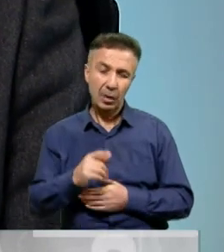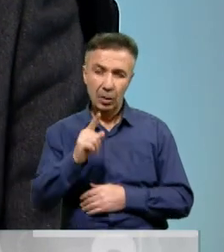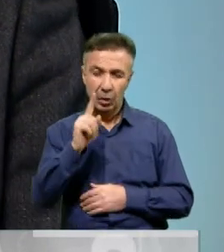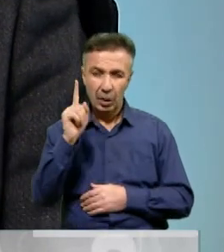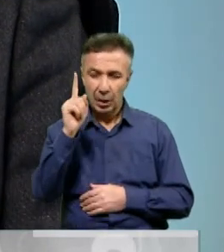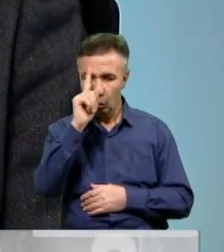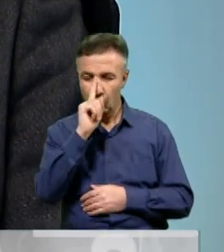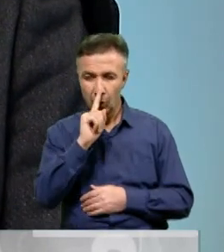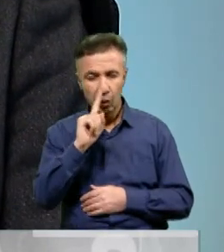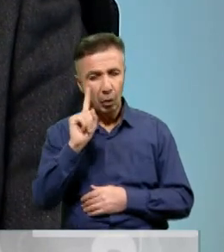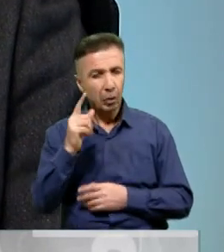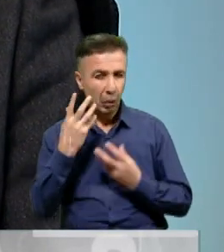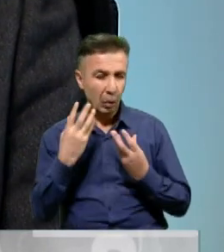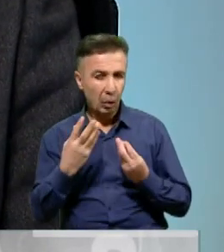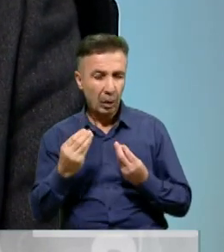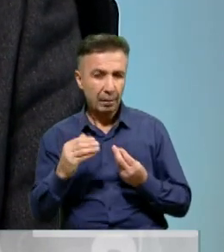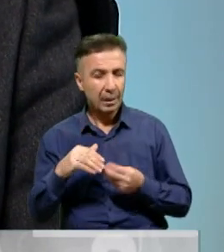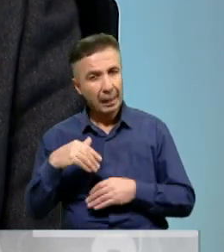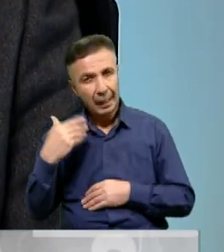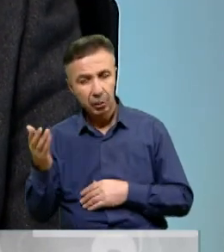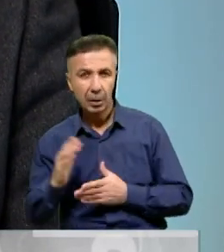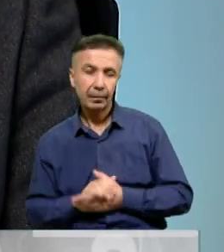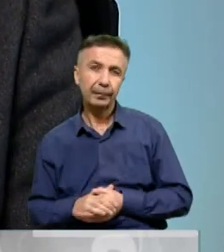olabilir. Efendim daha sonra